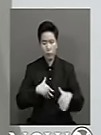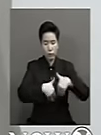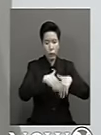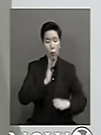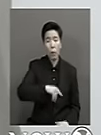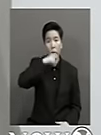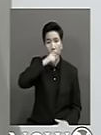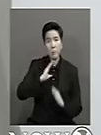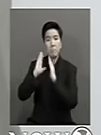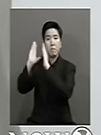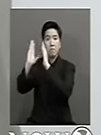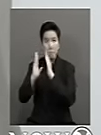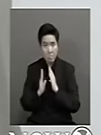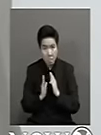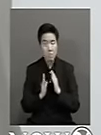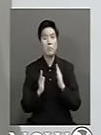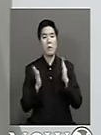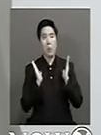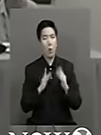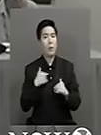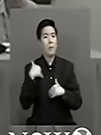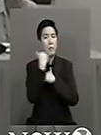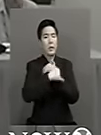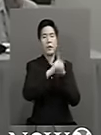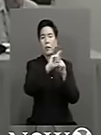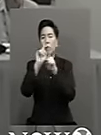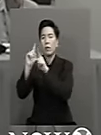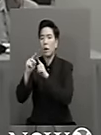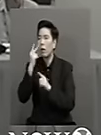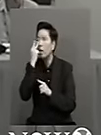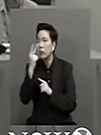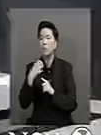าะต่อประสบกรณิกรชาวไทยแต่ยังไปถึงบุคคลต่างๆทั่วโลกด้วยครับ